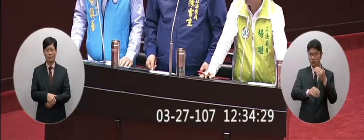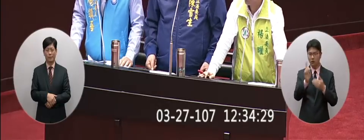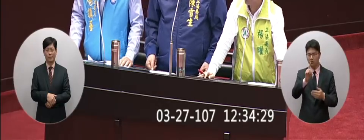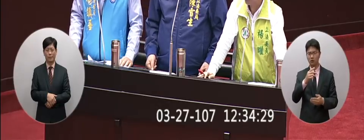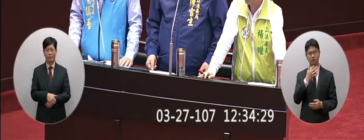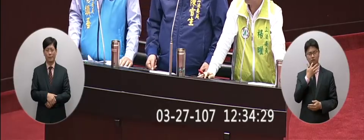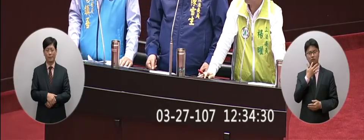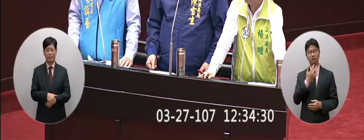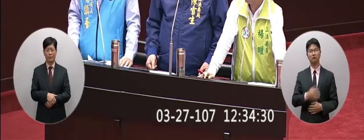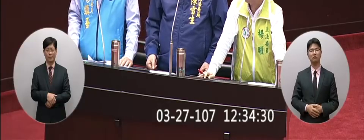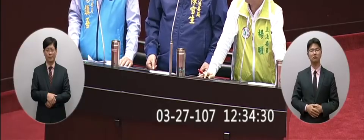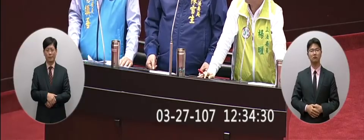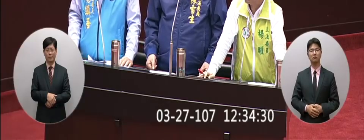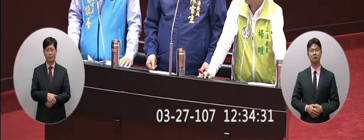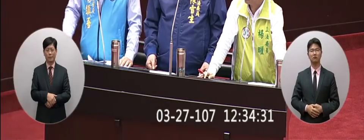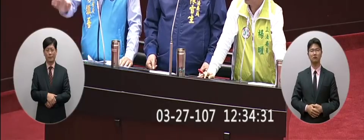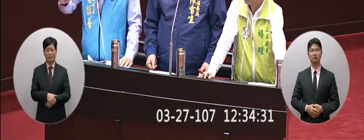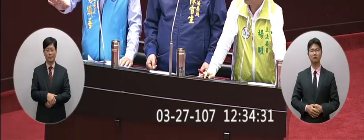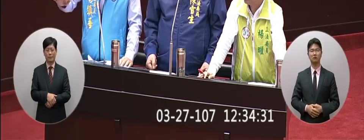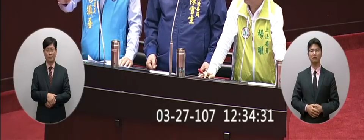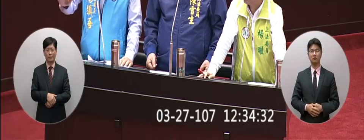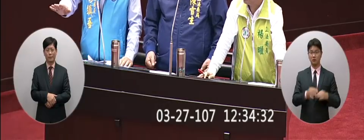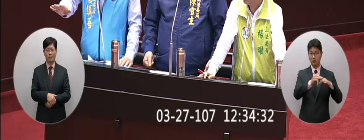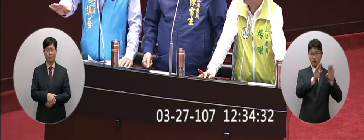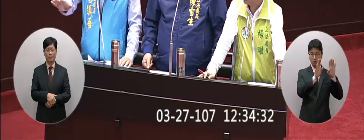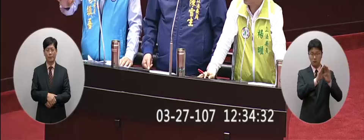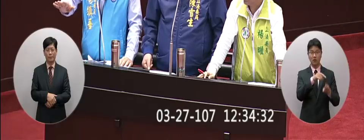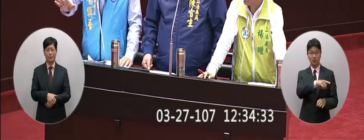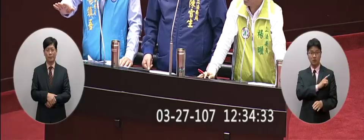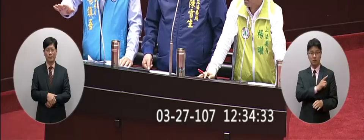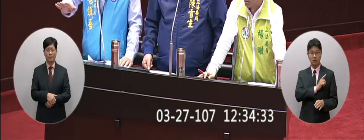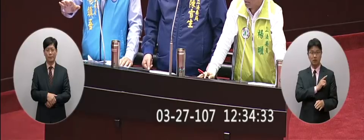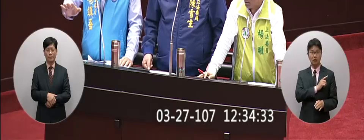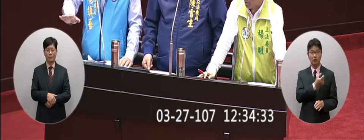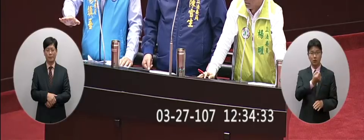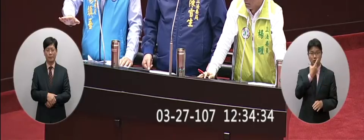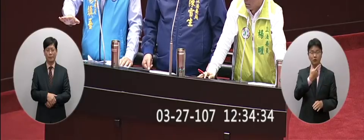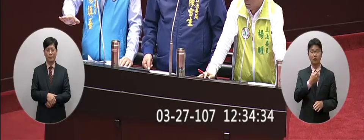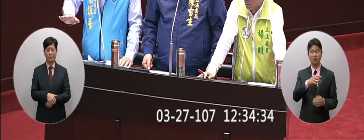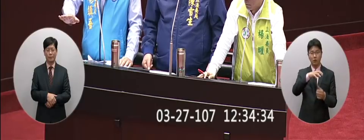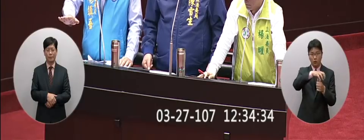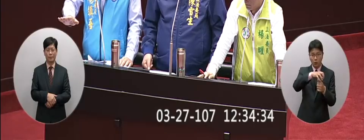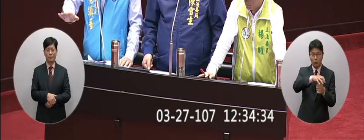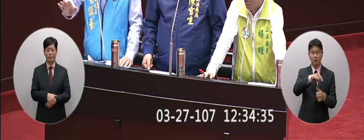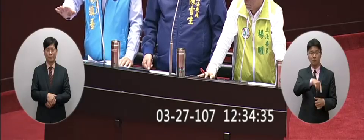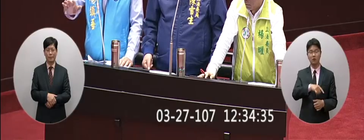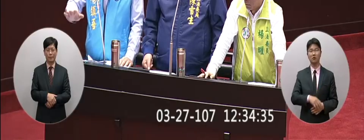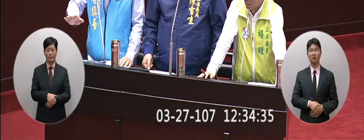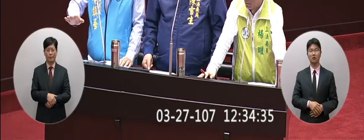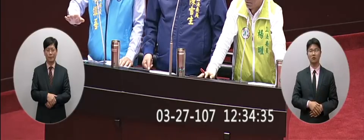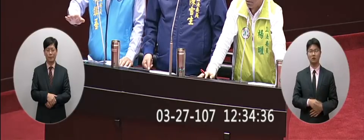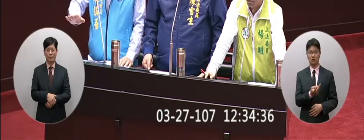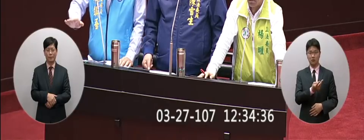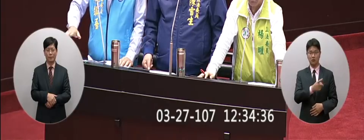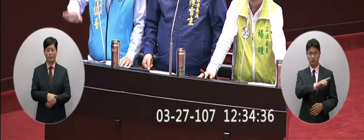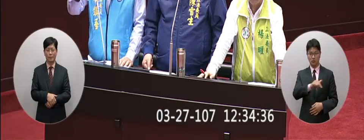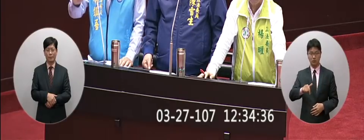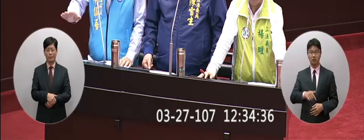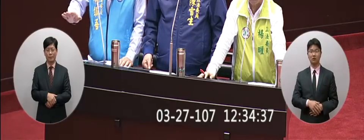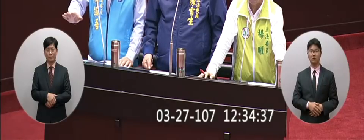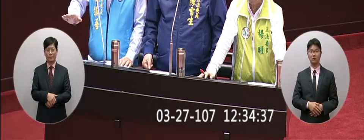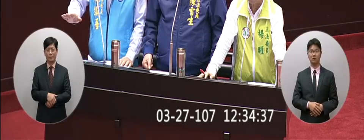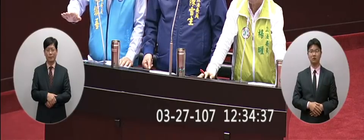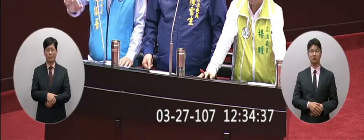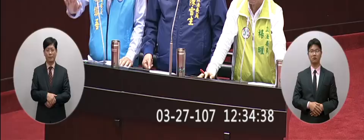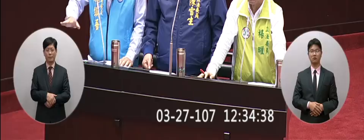了一个很奇妙的现象。金门自己本地的花生、香菇，花生跟香菇是